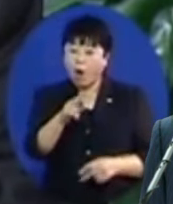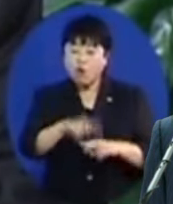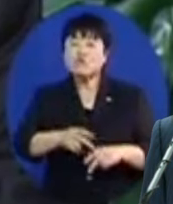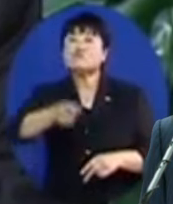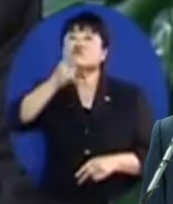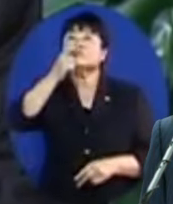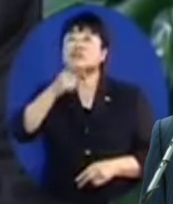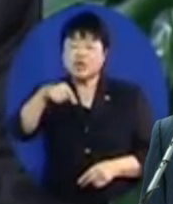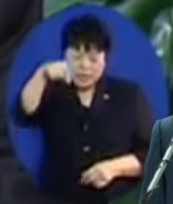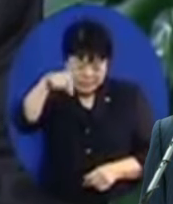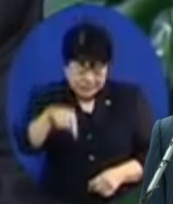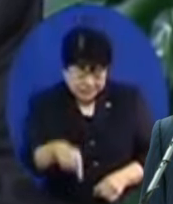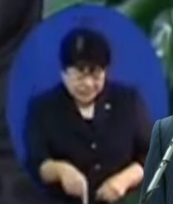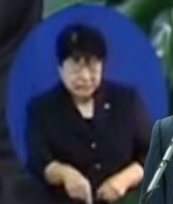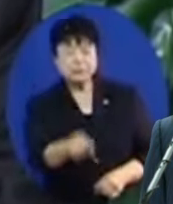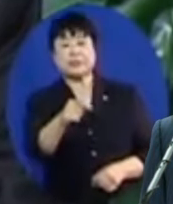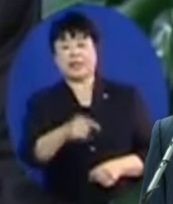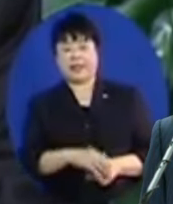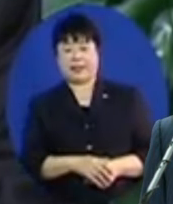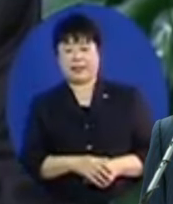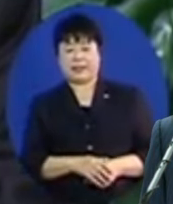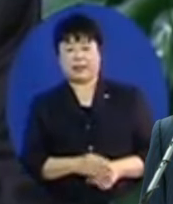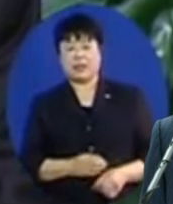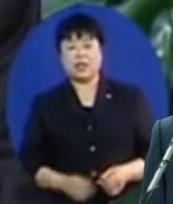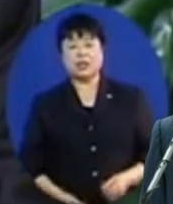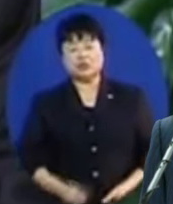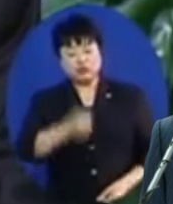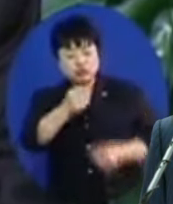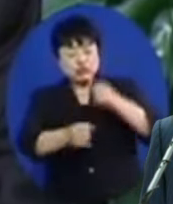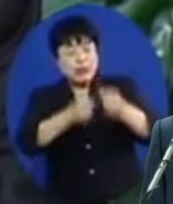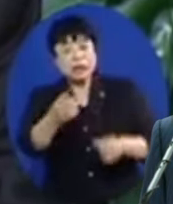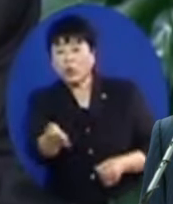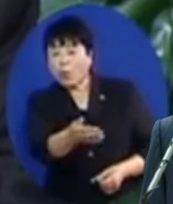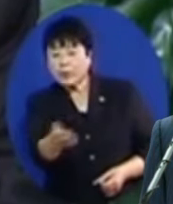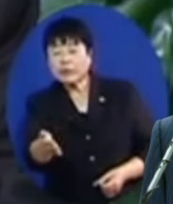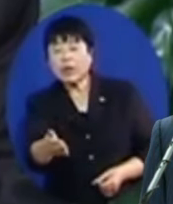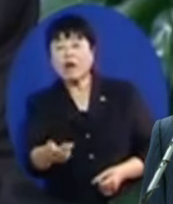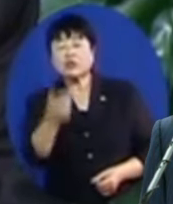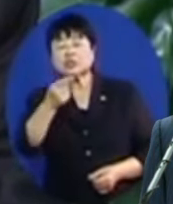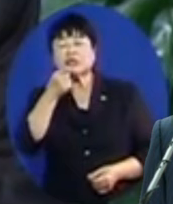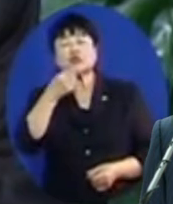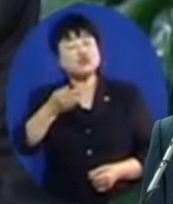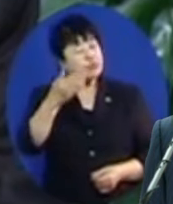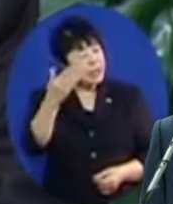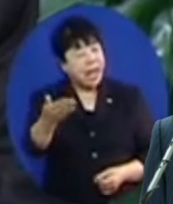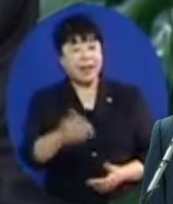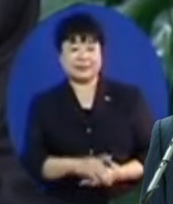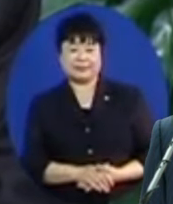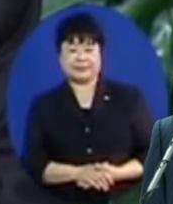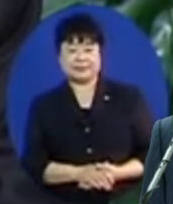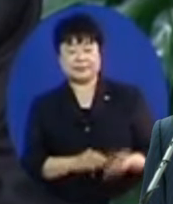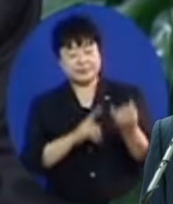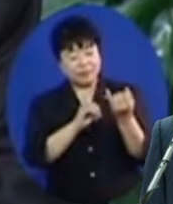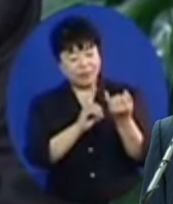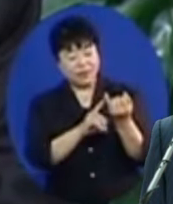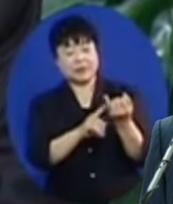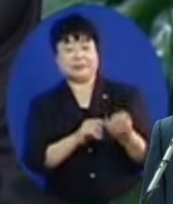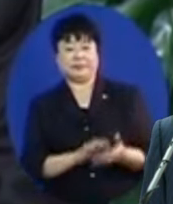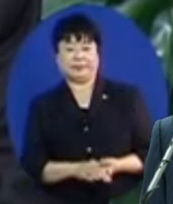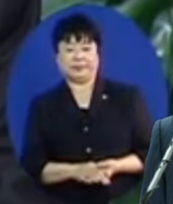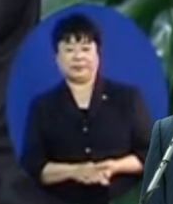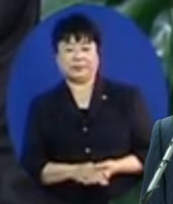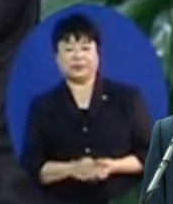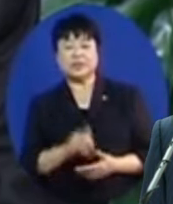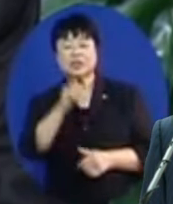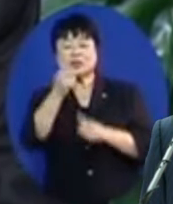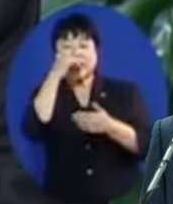물이 얼마나 깊은데 당신은 물 길을 두루발 데가 없으면서 어떻게 생수를 퍼냅니까? 이 우물은 우리